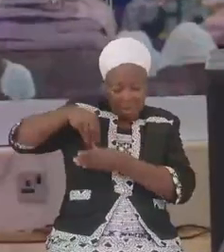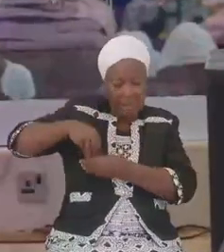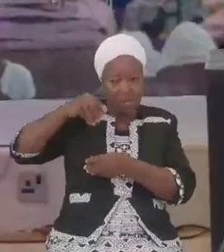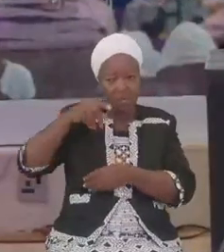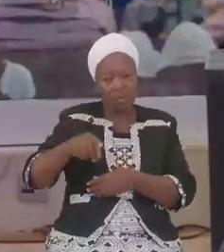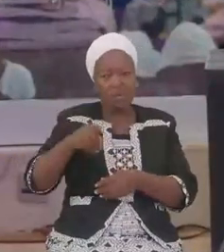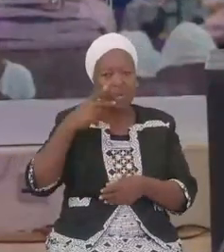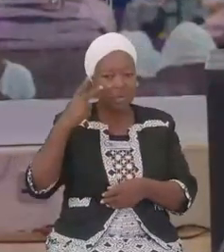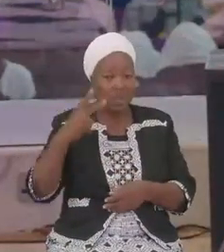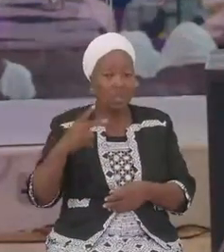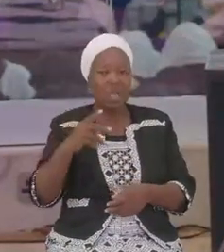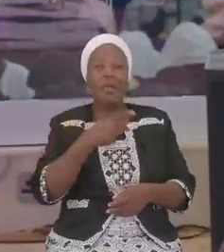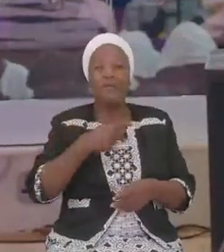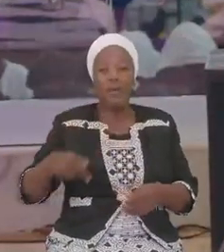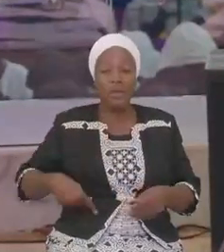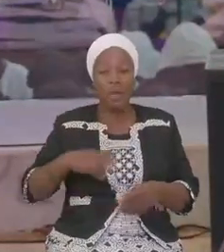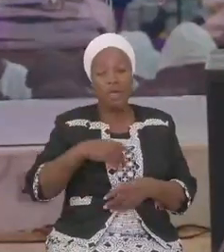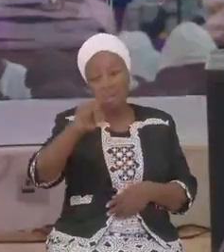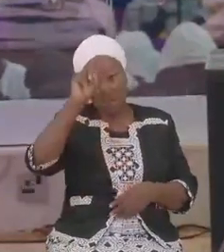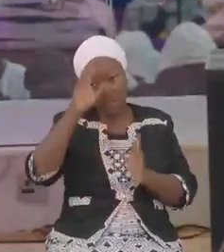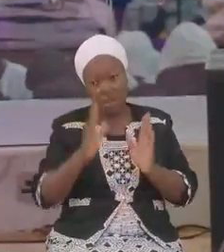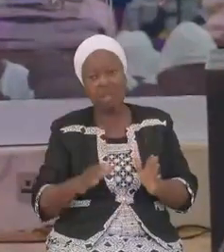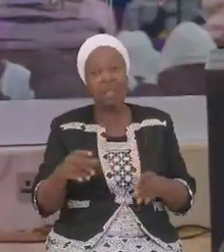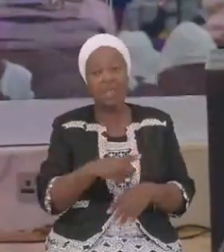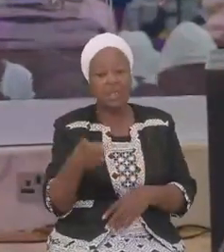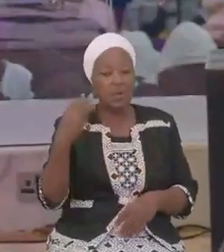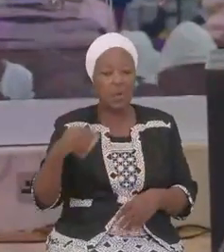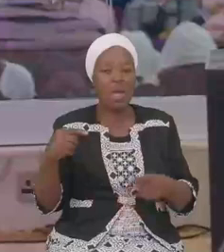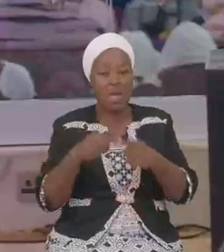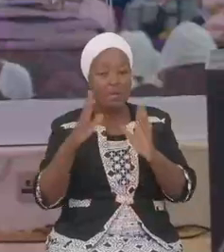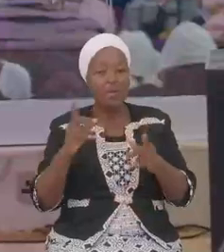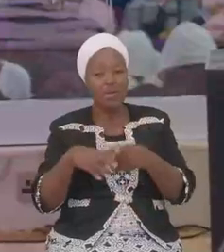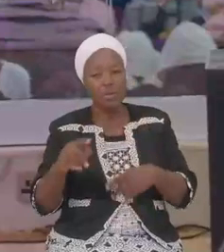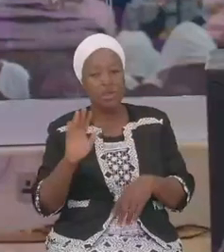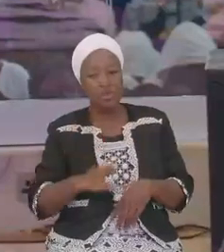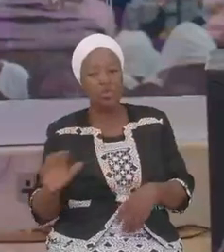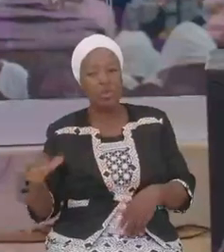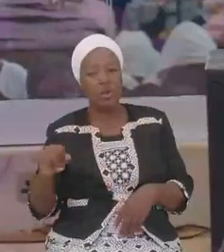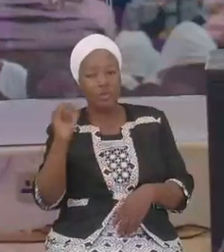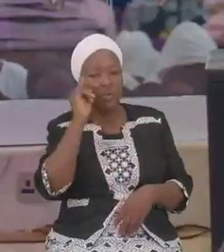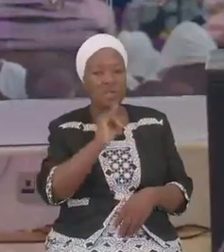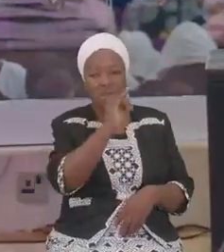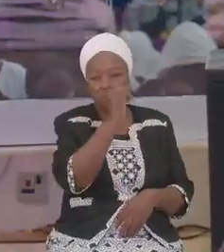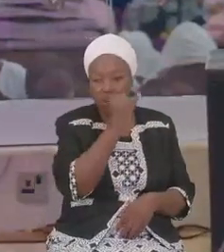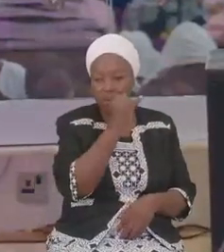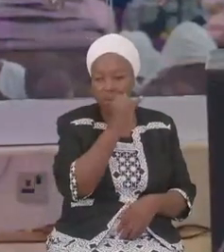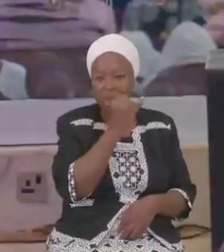Pharaon et les Égyptiens, ils étaient ennemis aux enfants d'Israël.